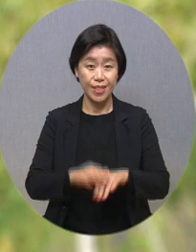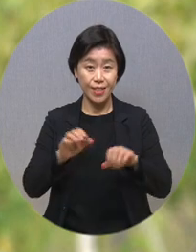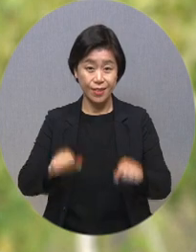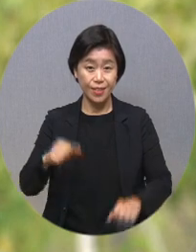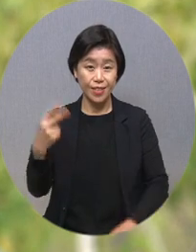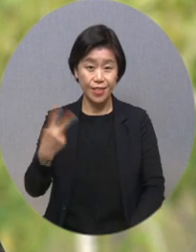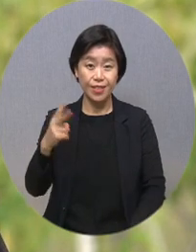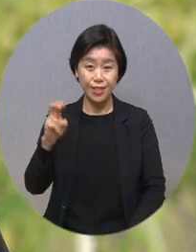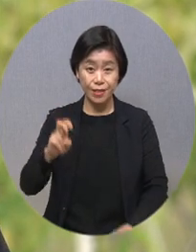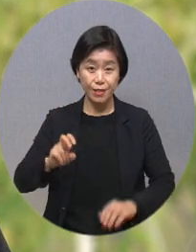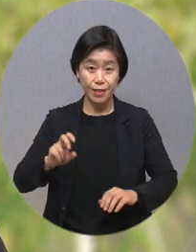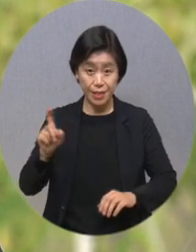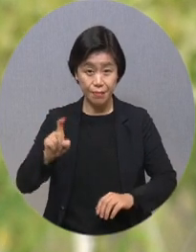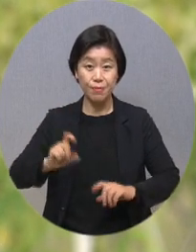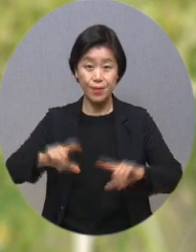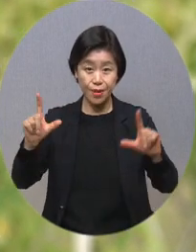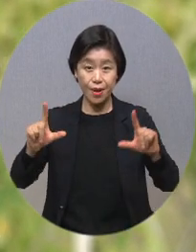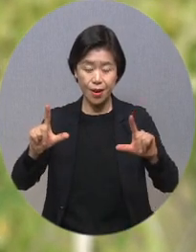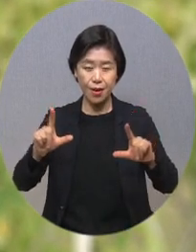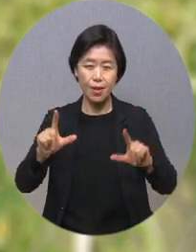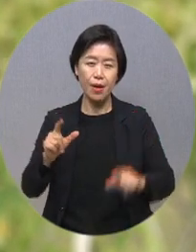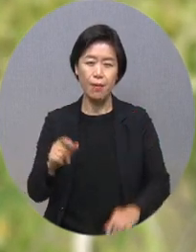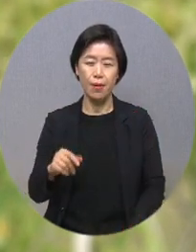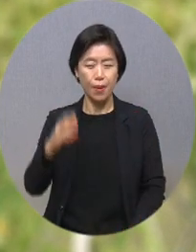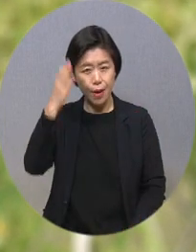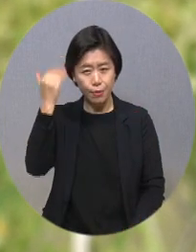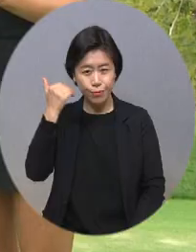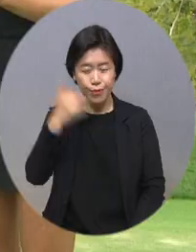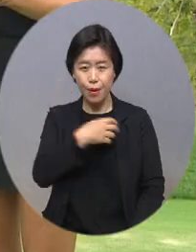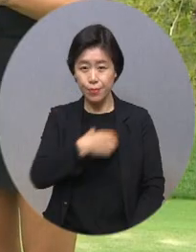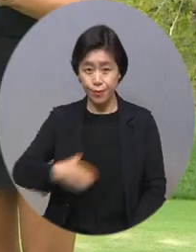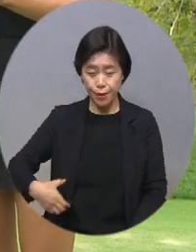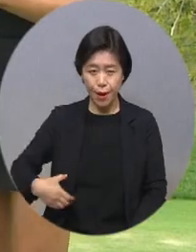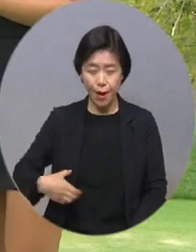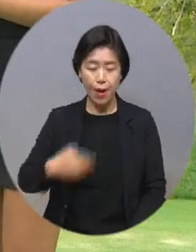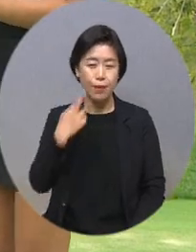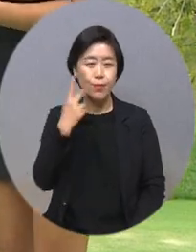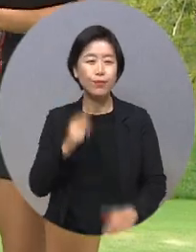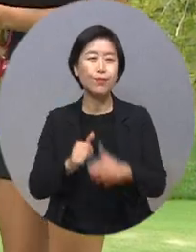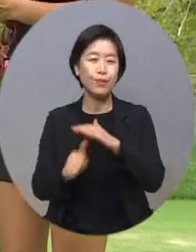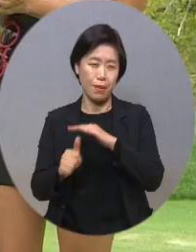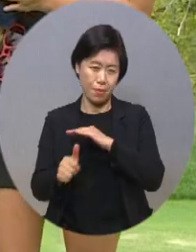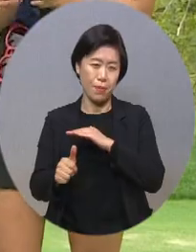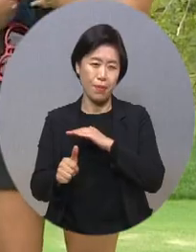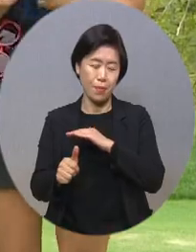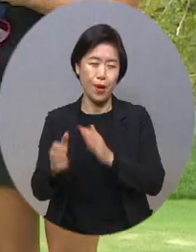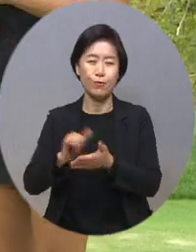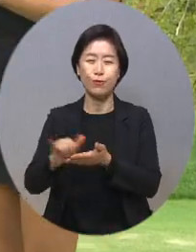2010년 미스코리아 뉴욕 진 이은지입니다. 반갑습니다. 뉴욕이야. 미국에서.